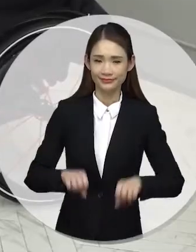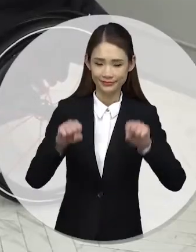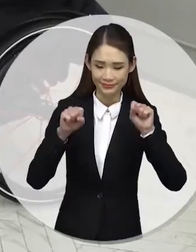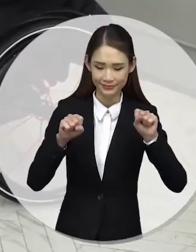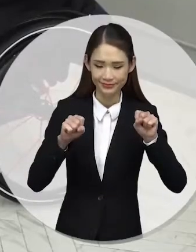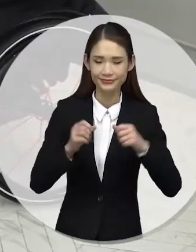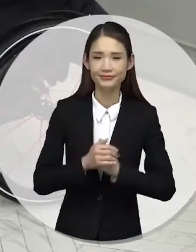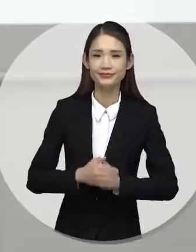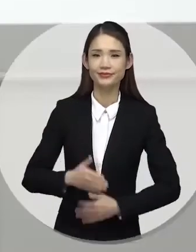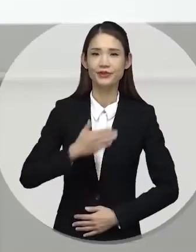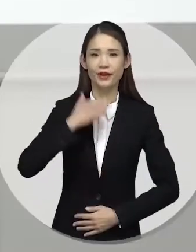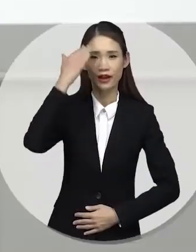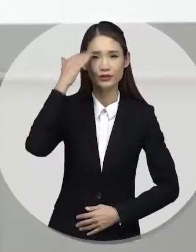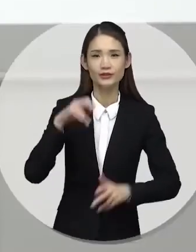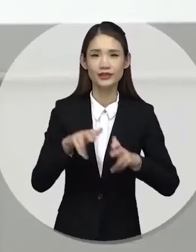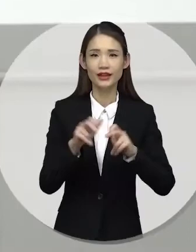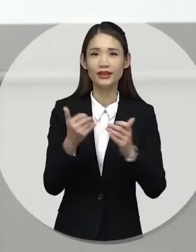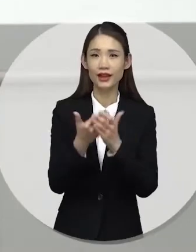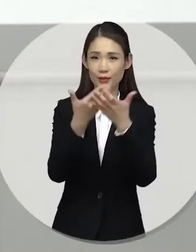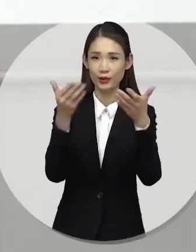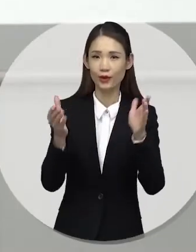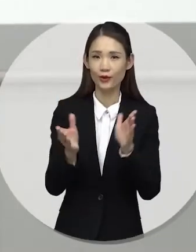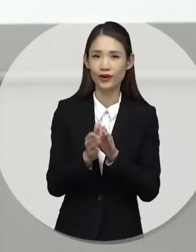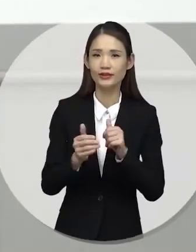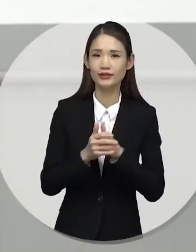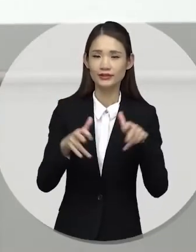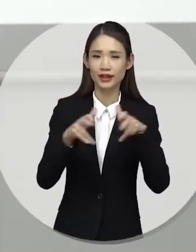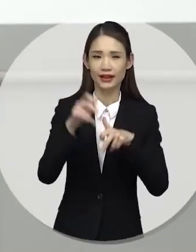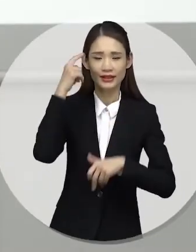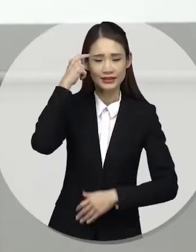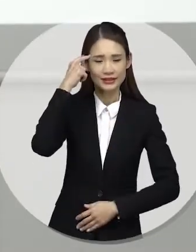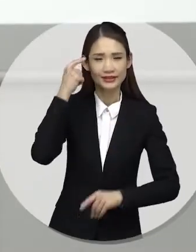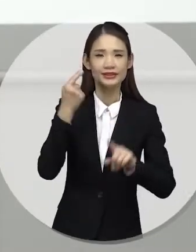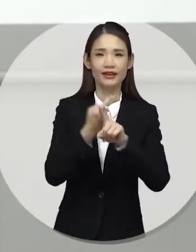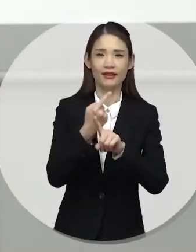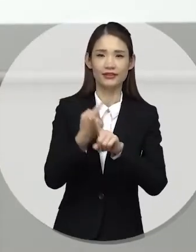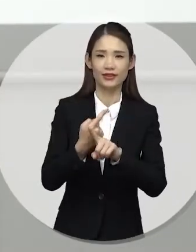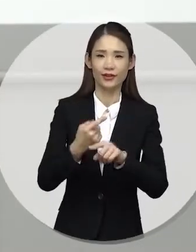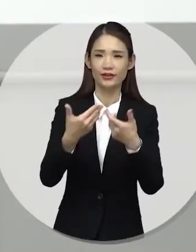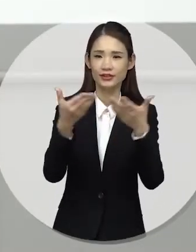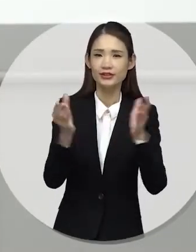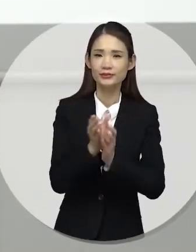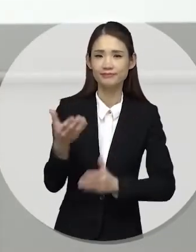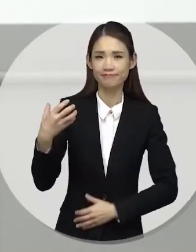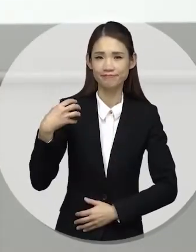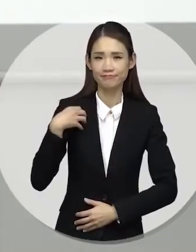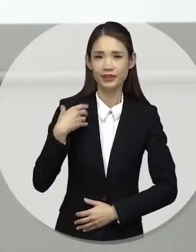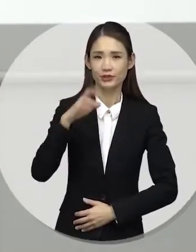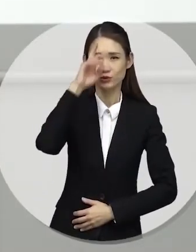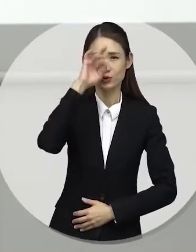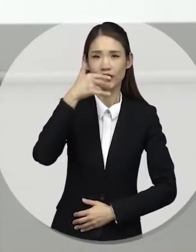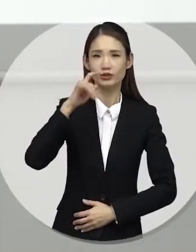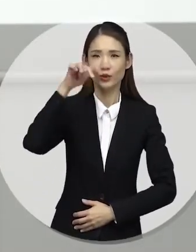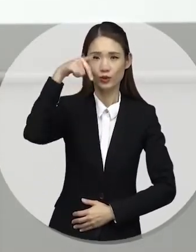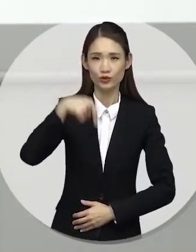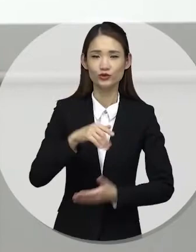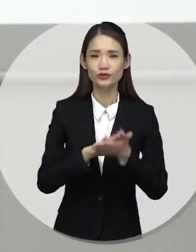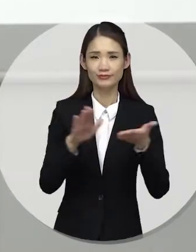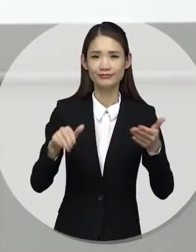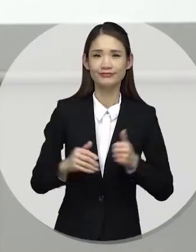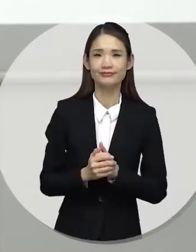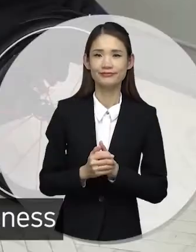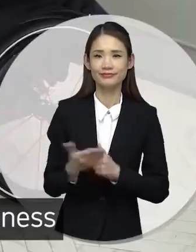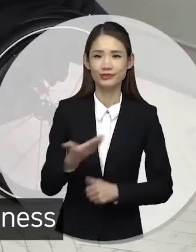네, 안녕하세요. 저는 한국장애인개발원 장애인식개선팀에서 업무를 맡고 있는 최동규